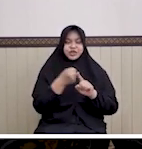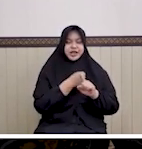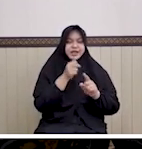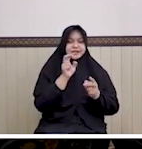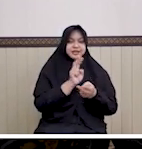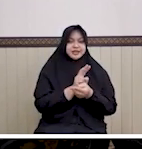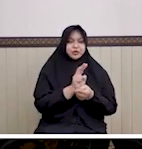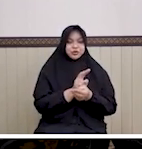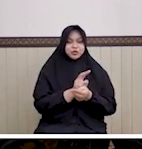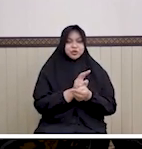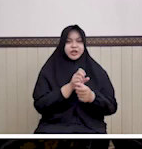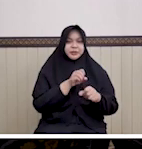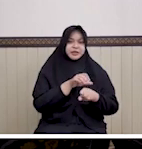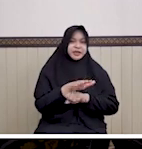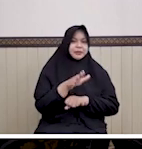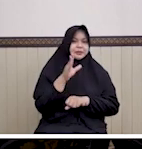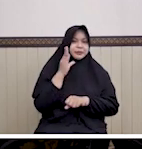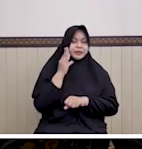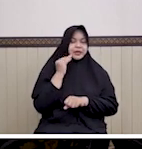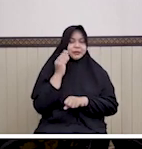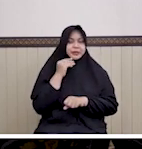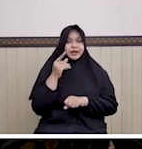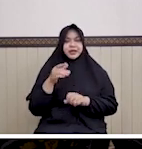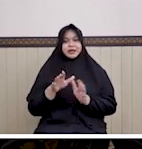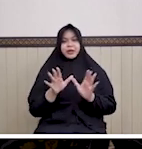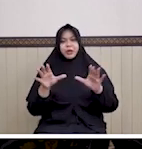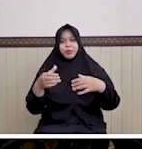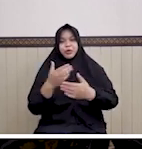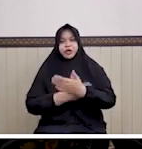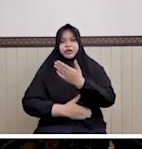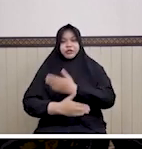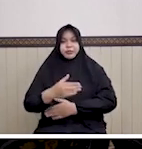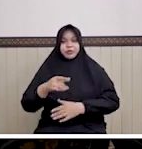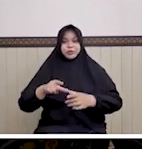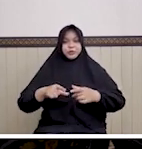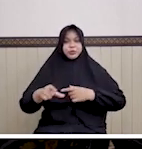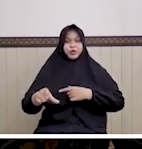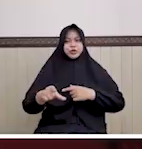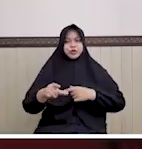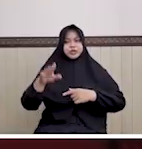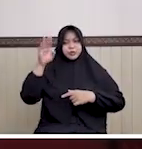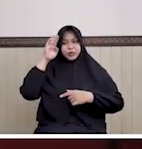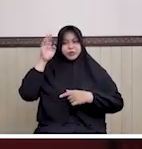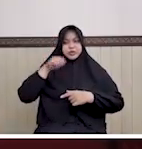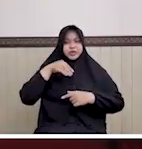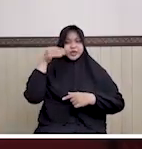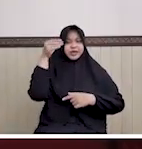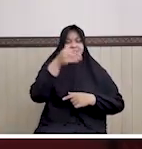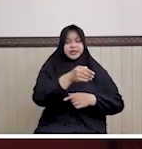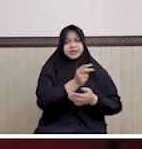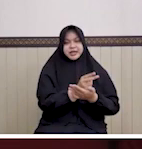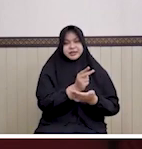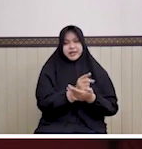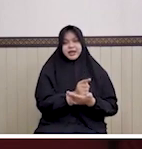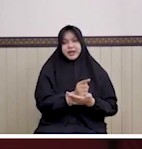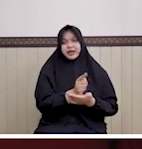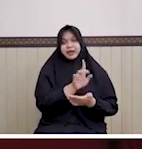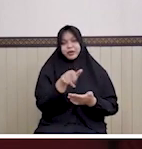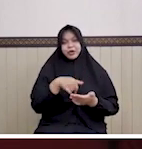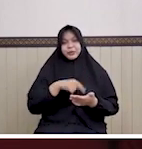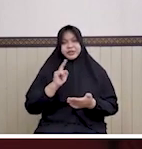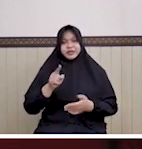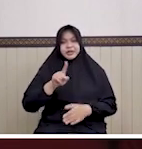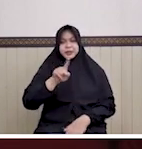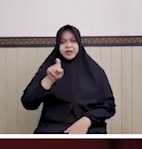yang menimpa kaum difable berfose kepolisian lalu naik-naik ke Kejaksaan tentu ada pertanyaan-pertanyaan